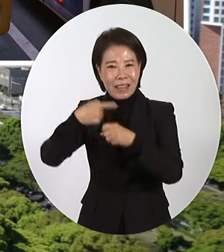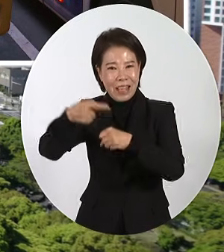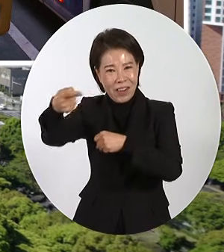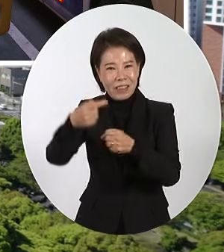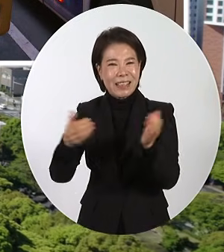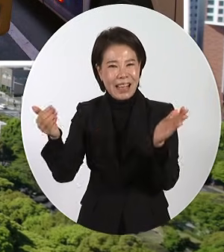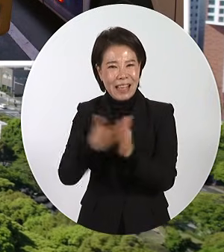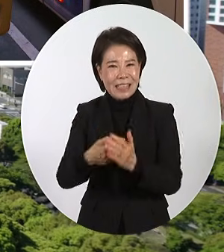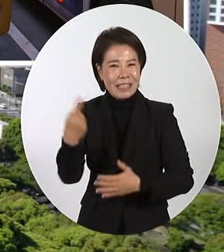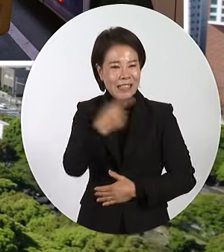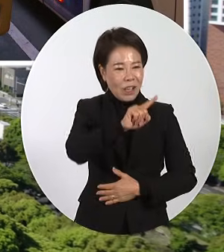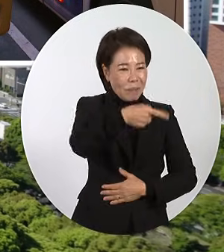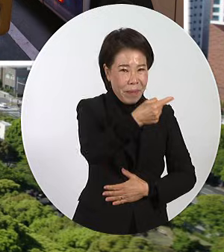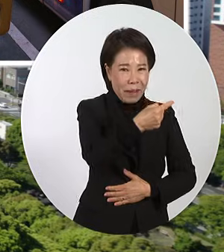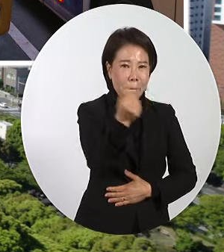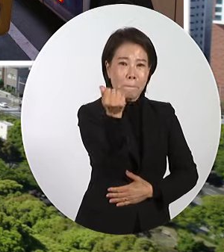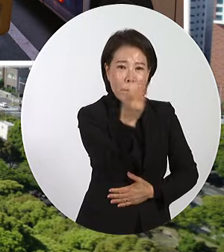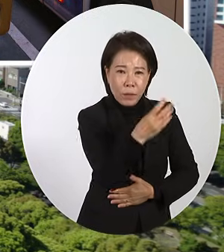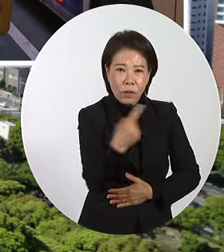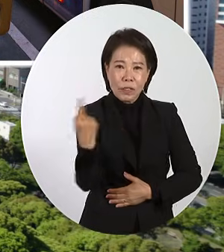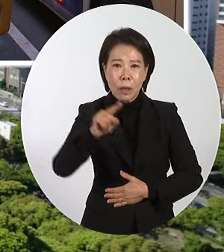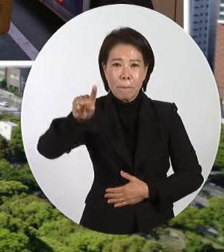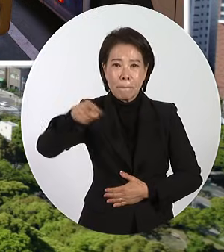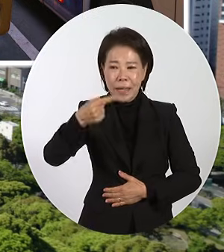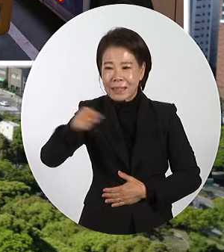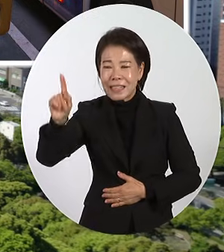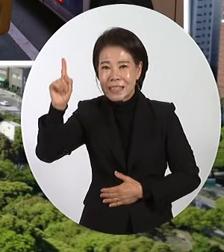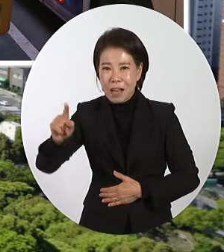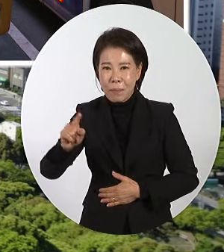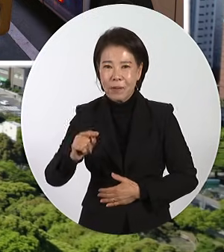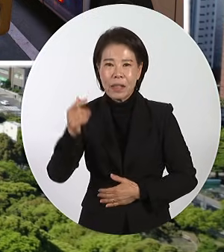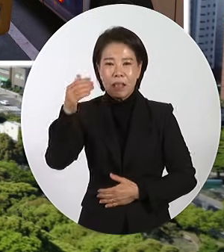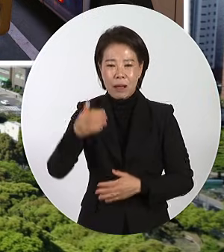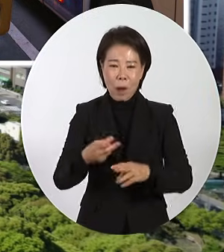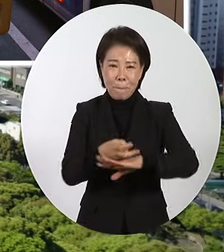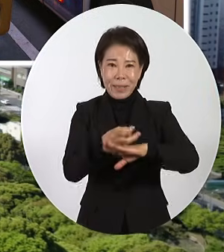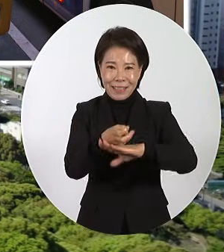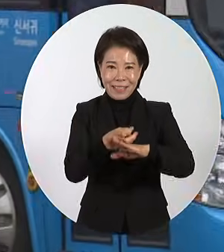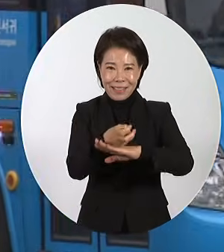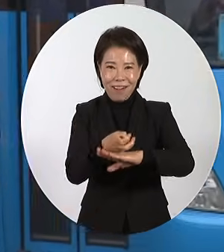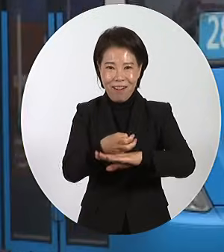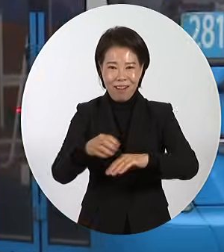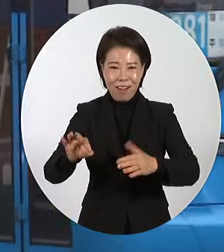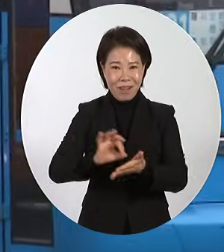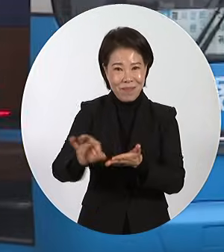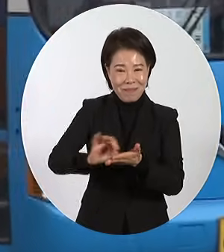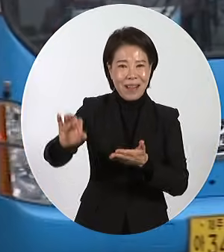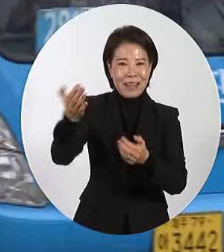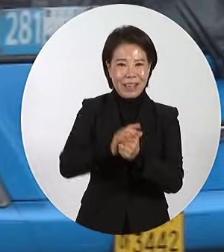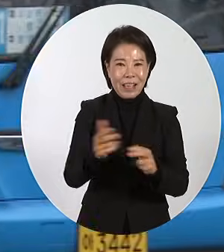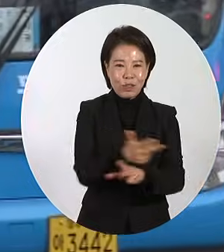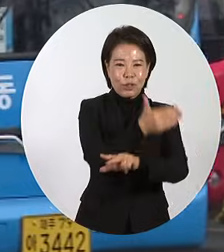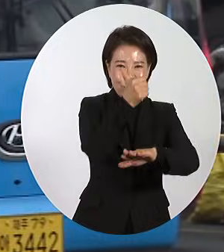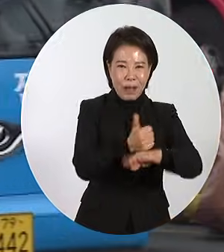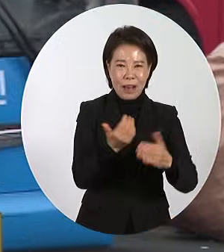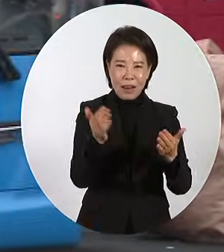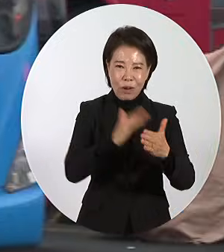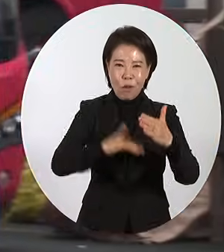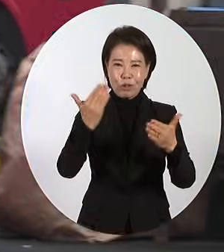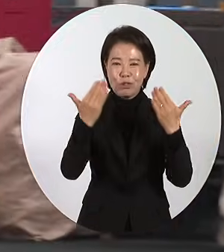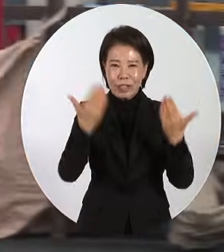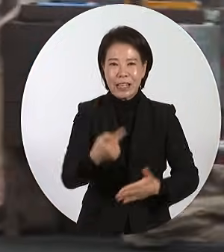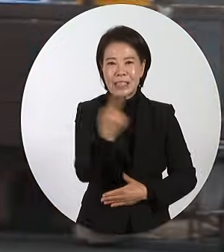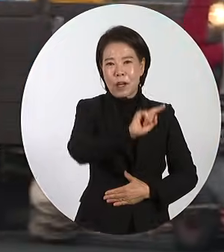2일까지 1100번, 1100-1번 한라 눈꽃버스를 운행합니다. 주말,